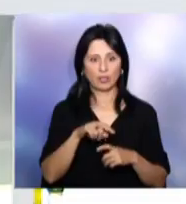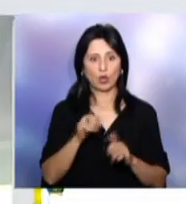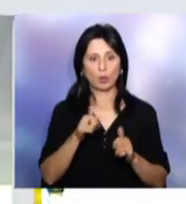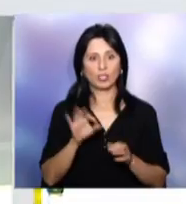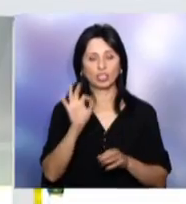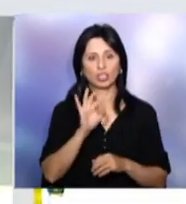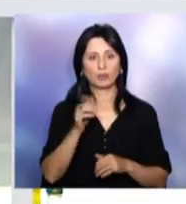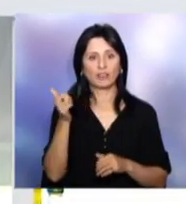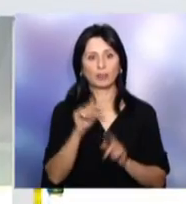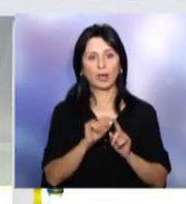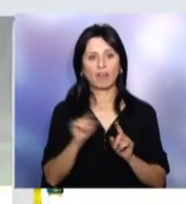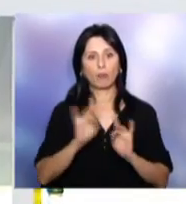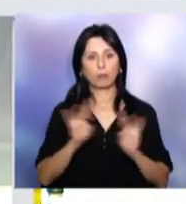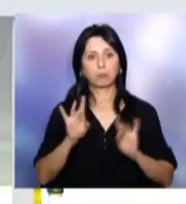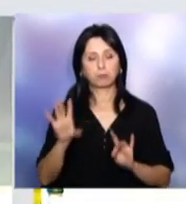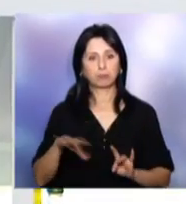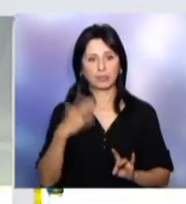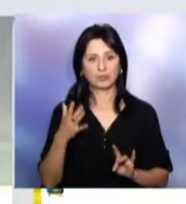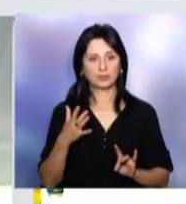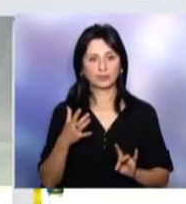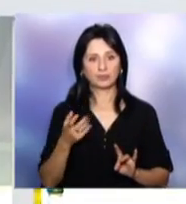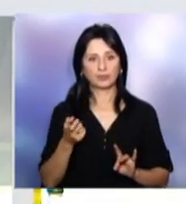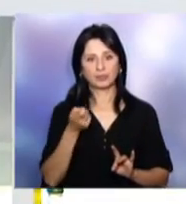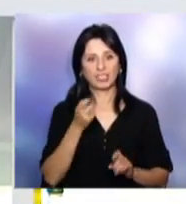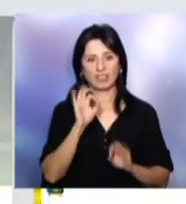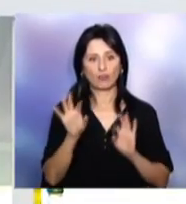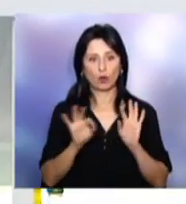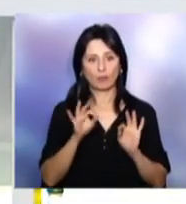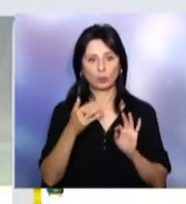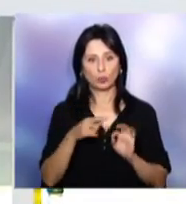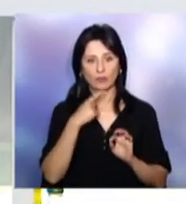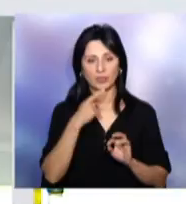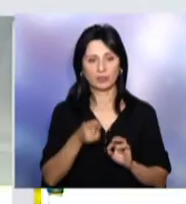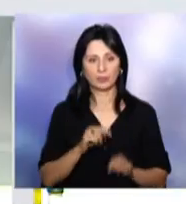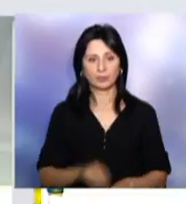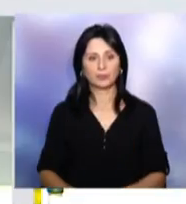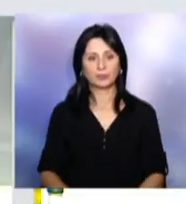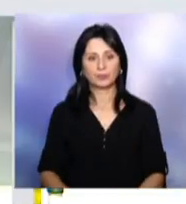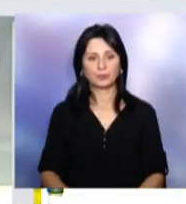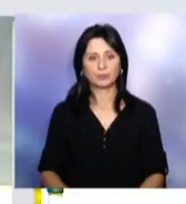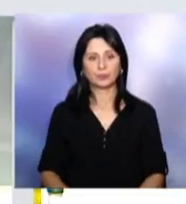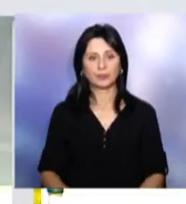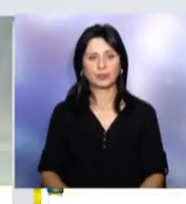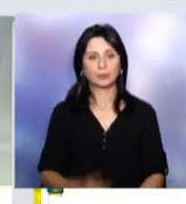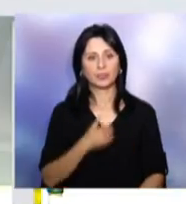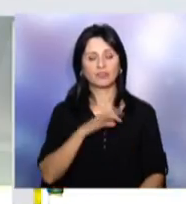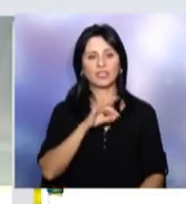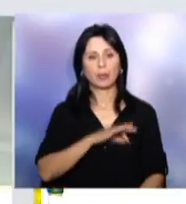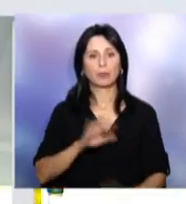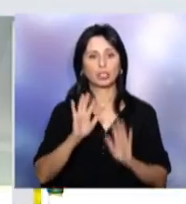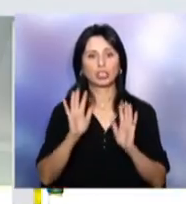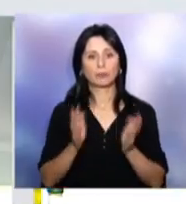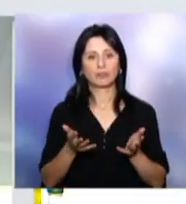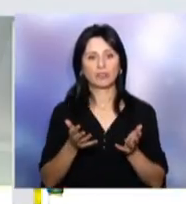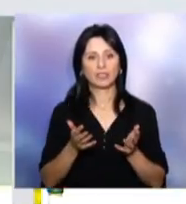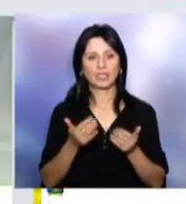რომელთა შესახებაც კვირის განმავლობაში მცირე ინფორმაცია მე უკვე მივაწოდე მაყურებელს. და მე მინდა ვისარგებლოს